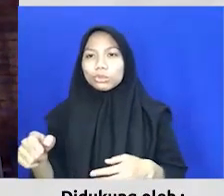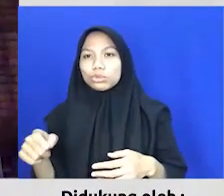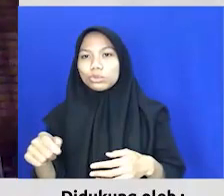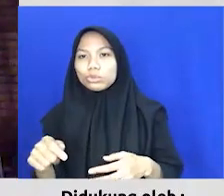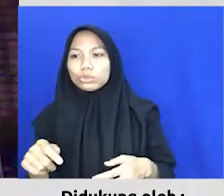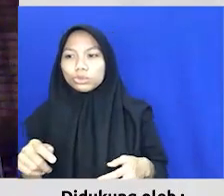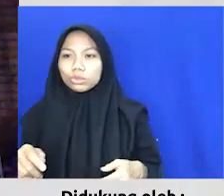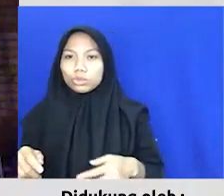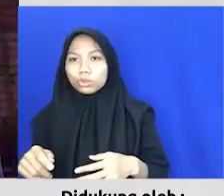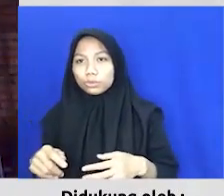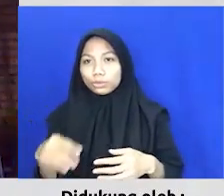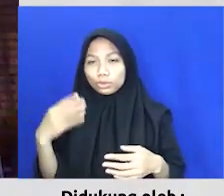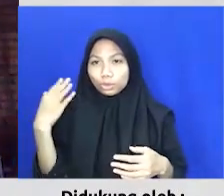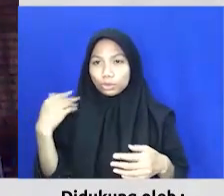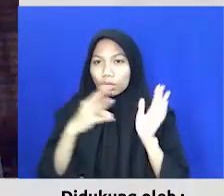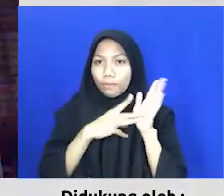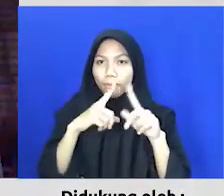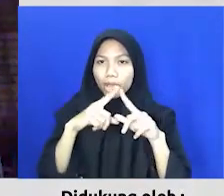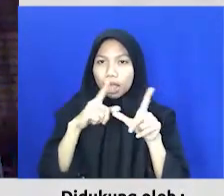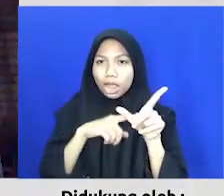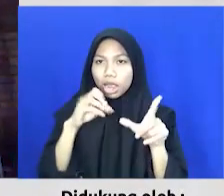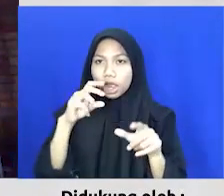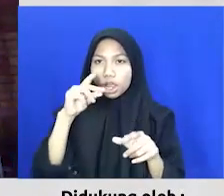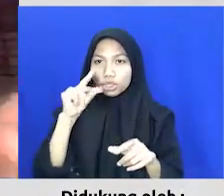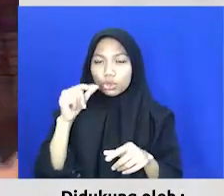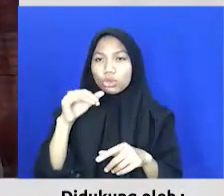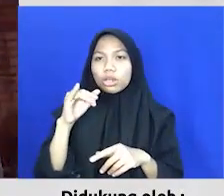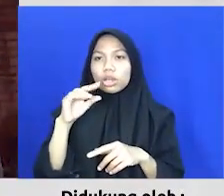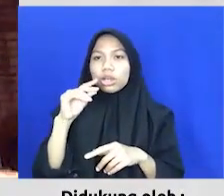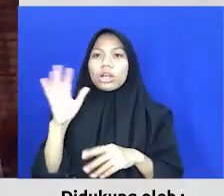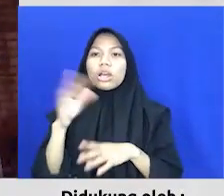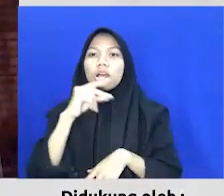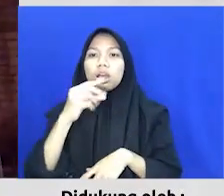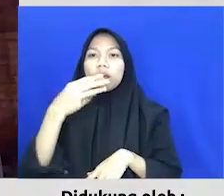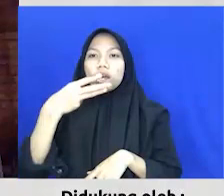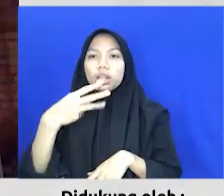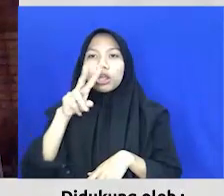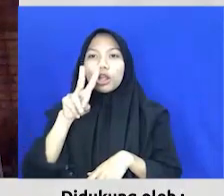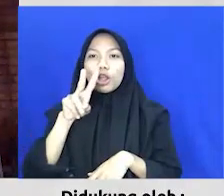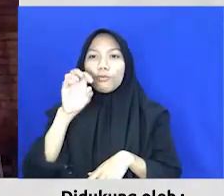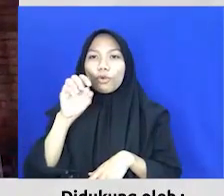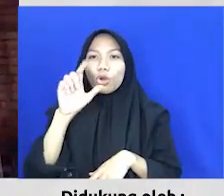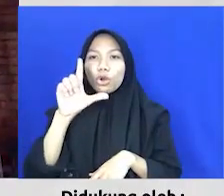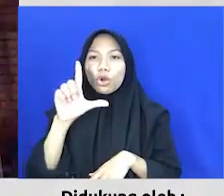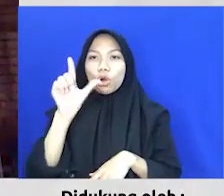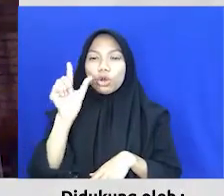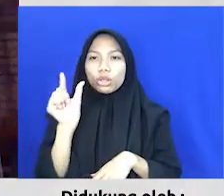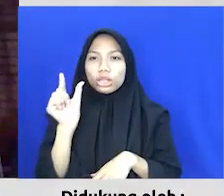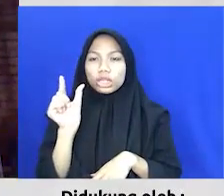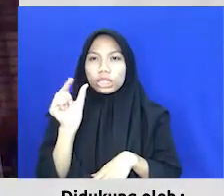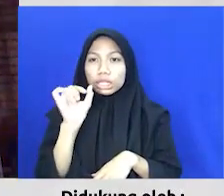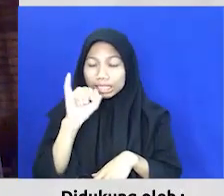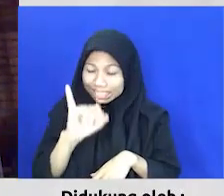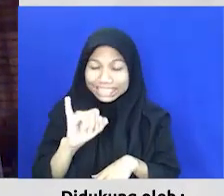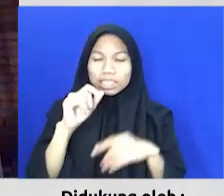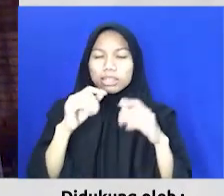kontemporer, sangat modern, sangat luar biasa kaya. Kalau kita baca tulisan-tulisan Pak Usmar, dia selalu